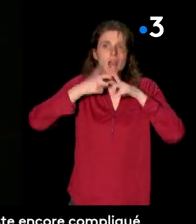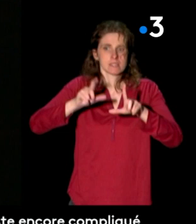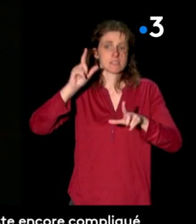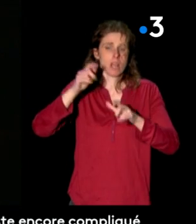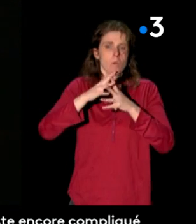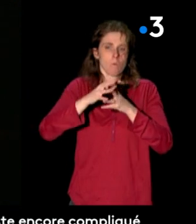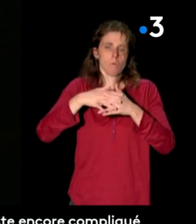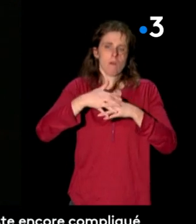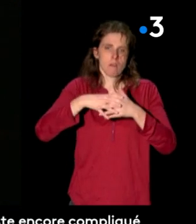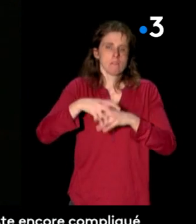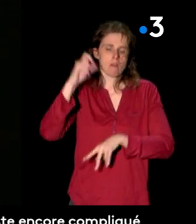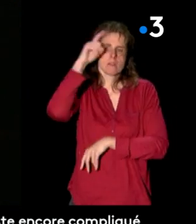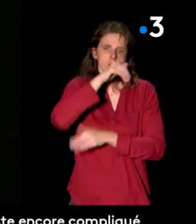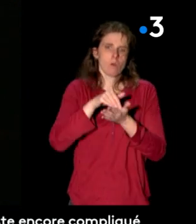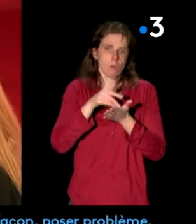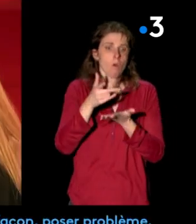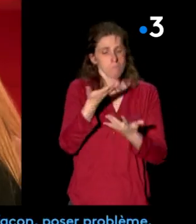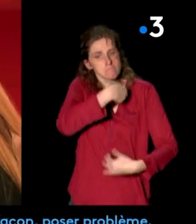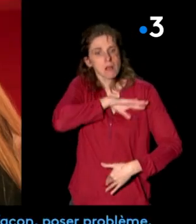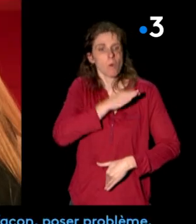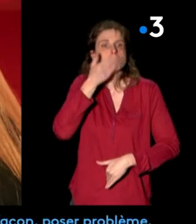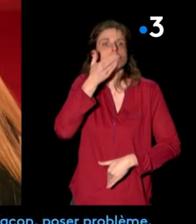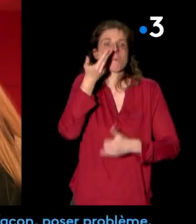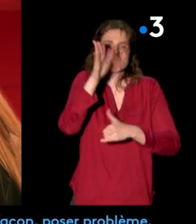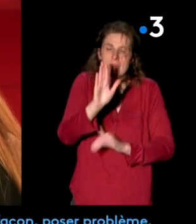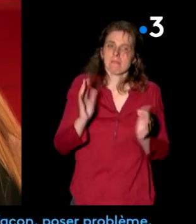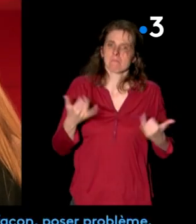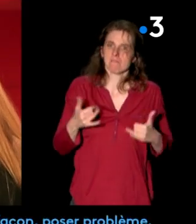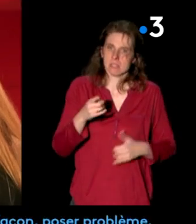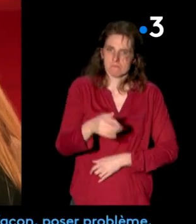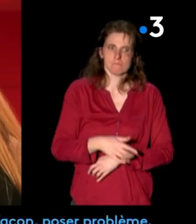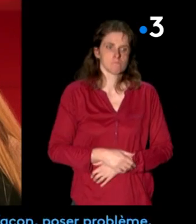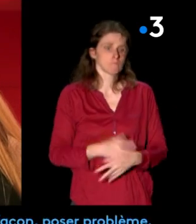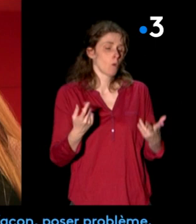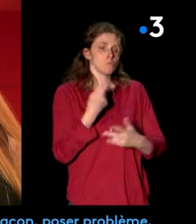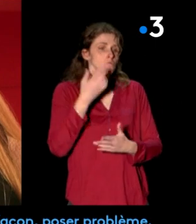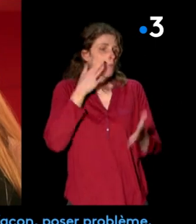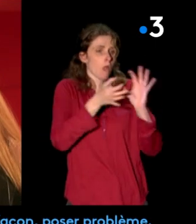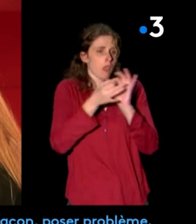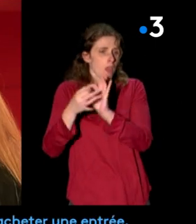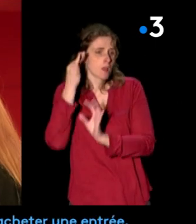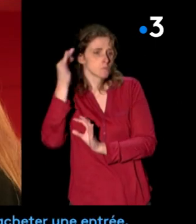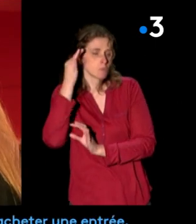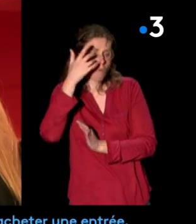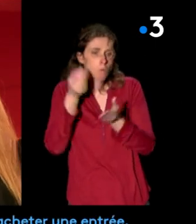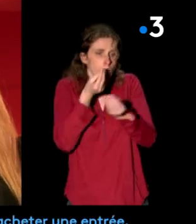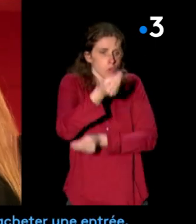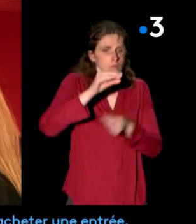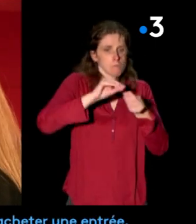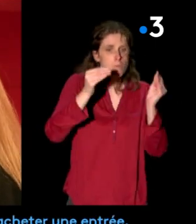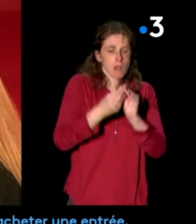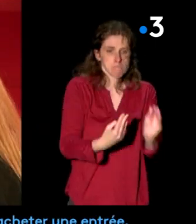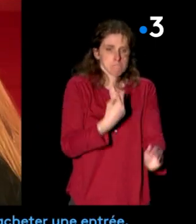ce handicap est beaucoup mieux pris en compte. Tout ce qui va passer par le son, de toute façon, va poser problème, mais ne serait-ce que